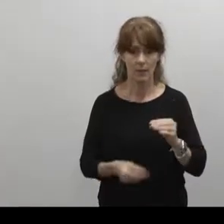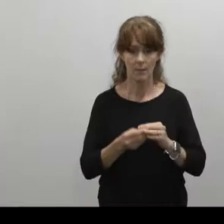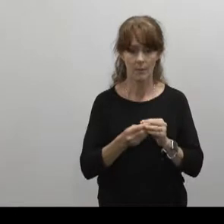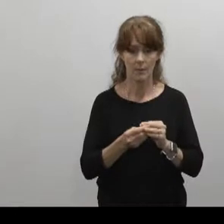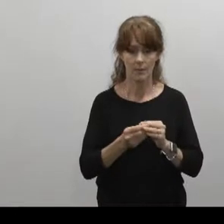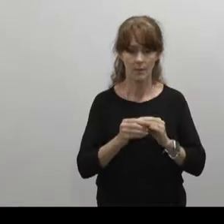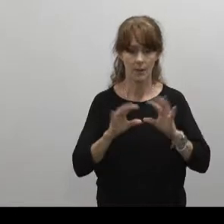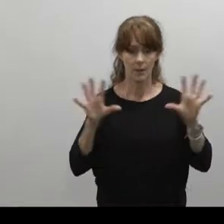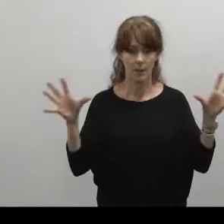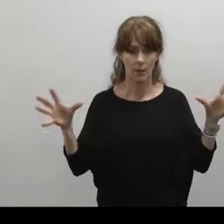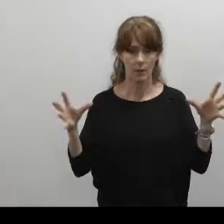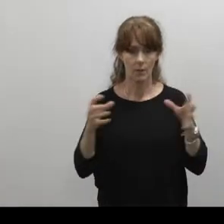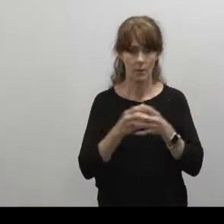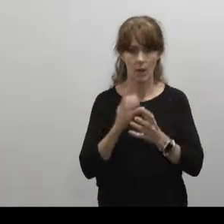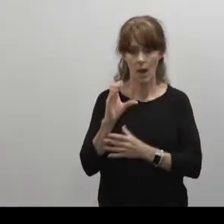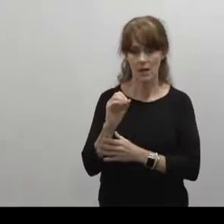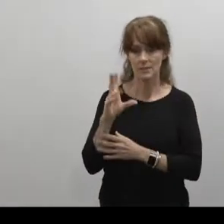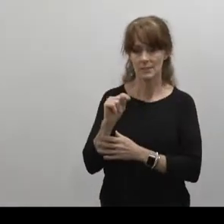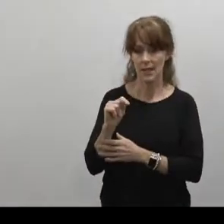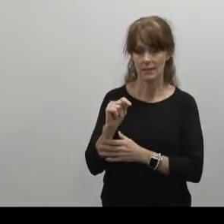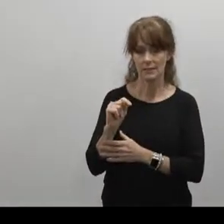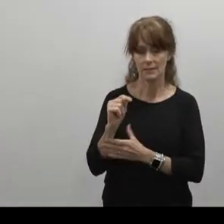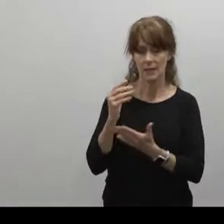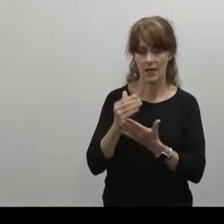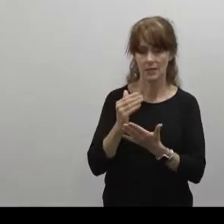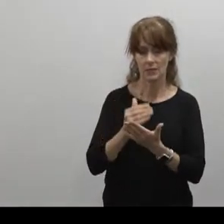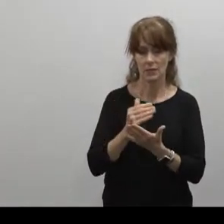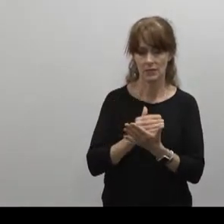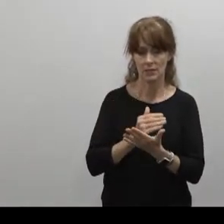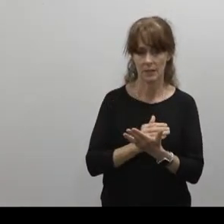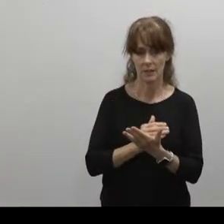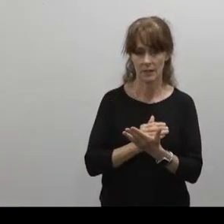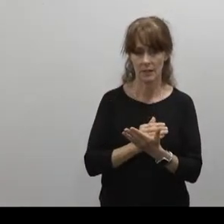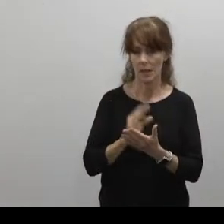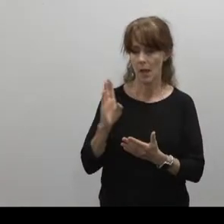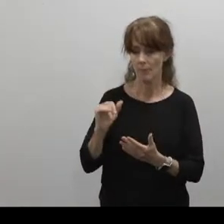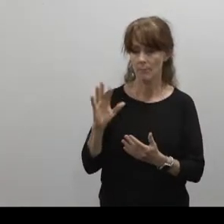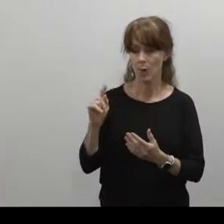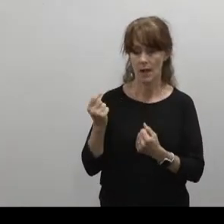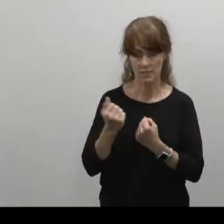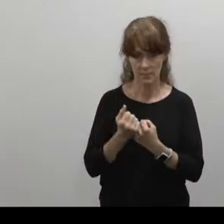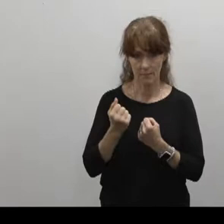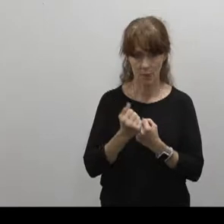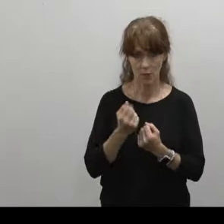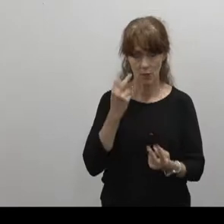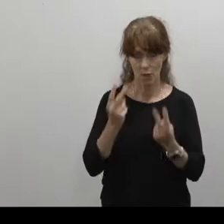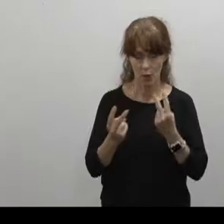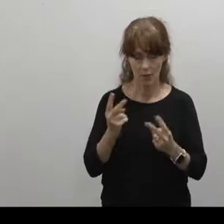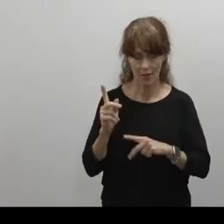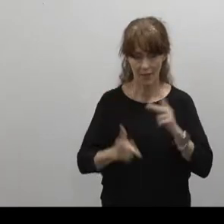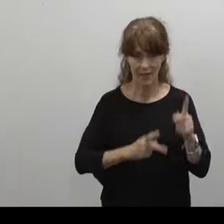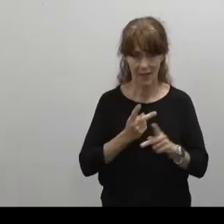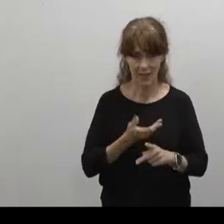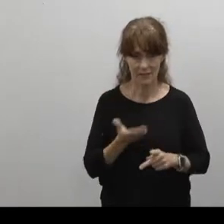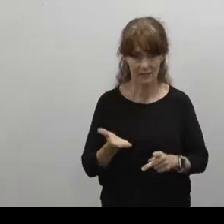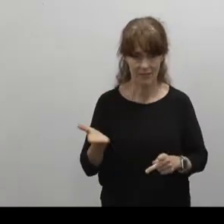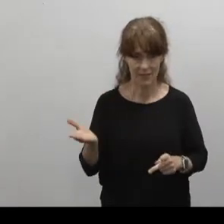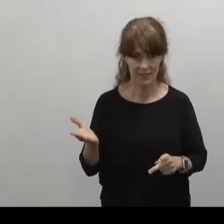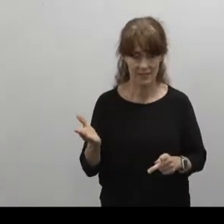cứ dương ai bạn đã châu thực nông consent calendar rồi mới có consent bị vẽ năng